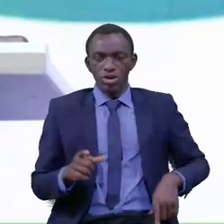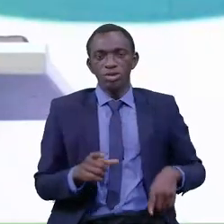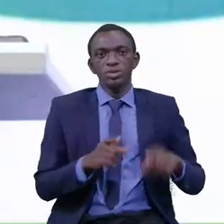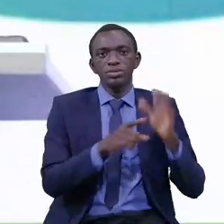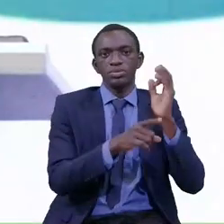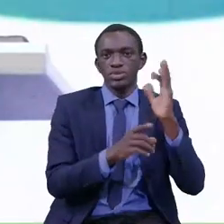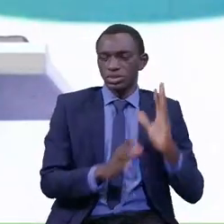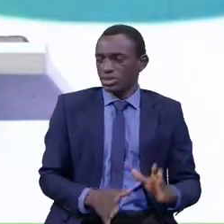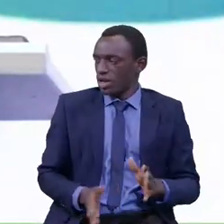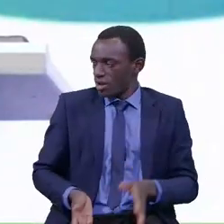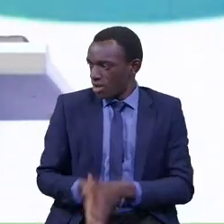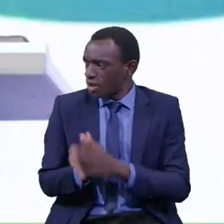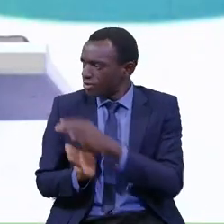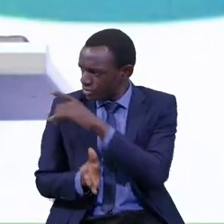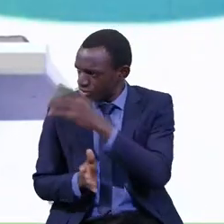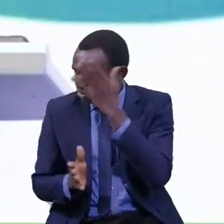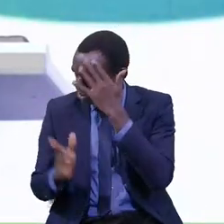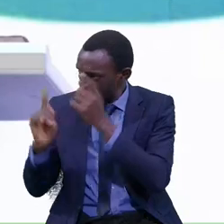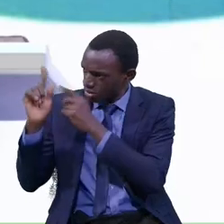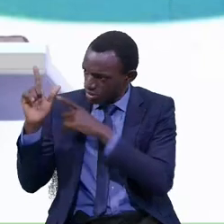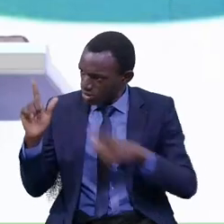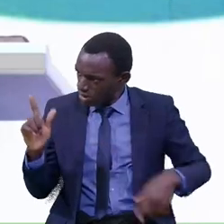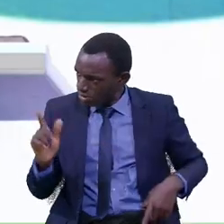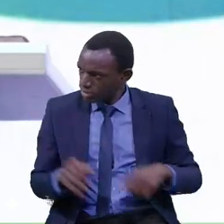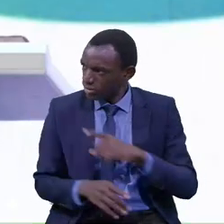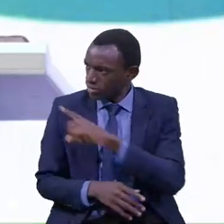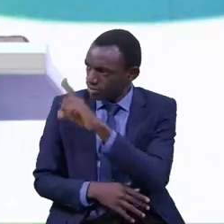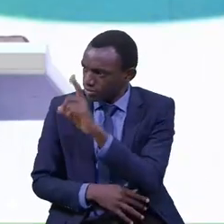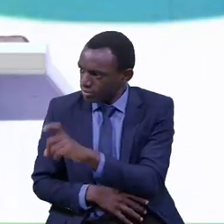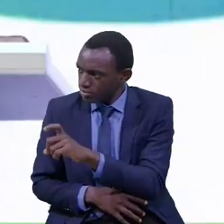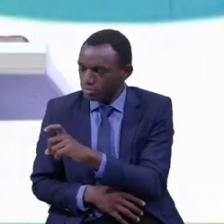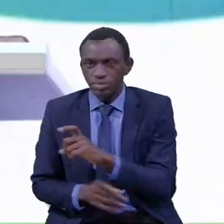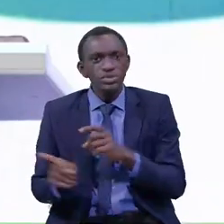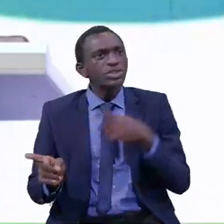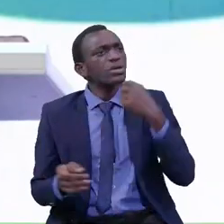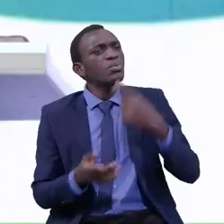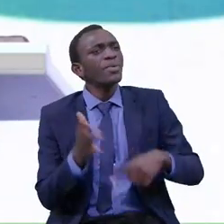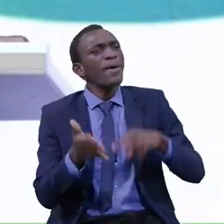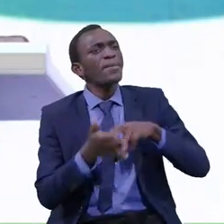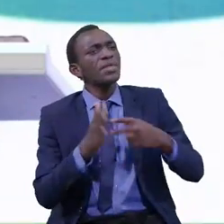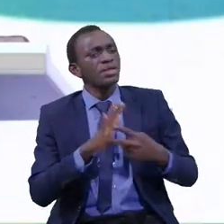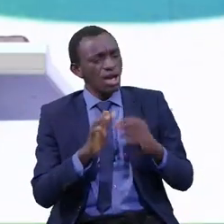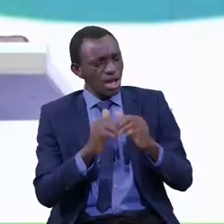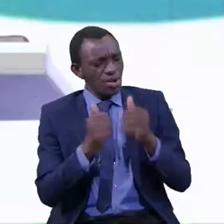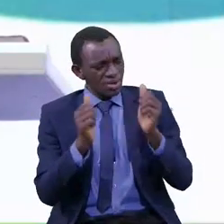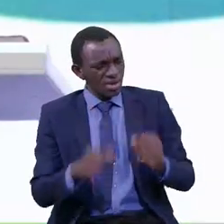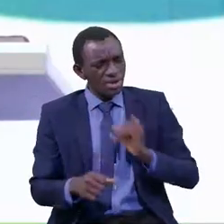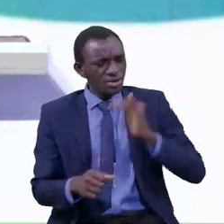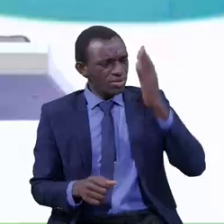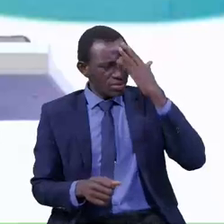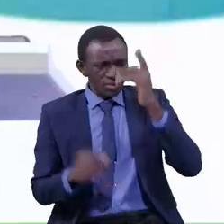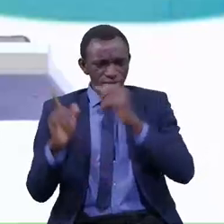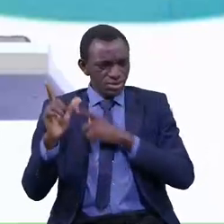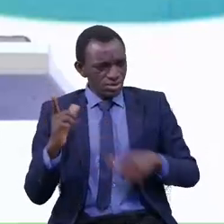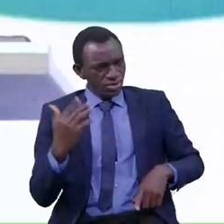le Seigneur de l'œuvre? Tu dis, qu'est-ce que ça veut dire? Comment est-ce que je peux connaître le Seigneur de l'œuvre? Je